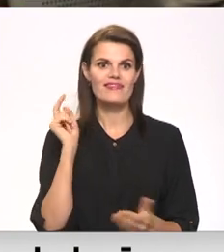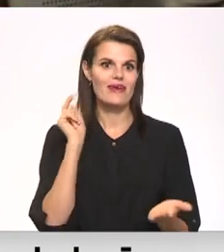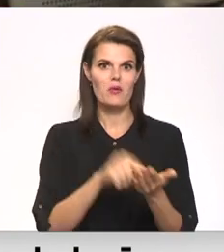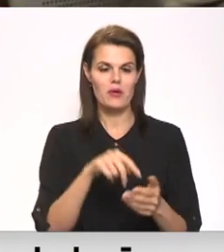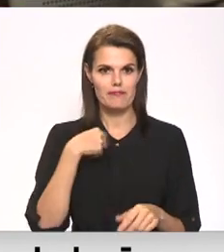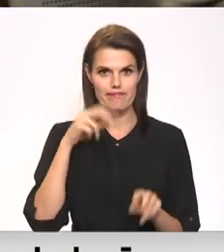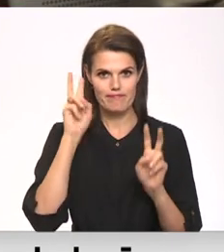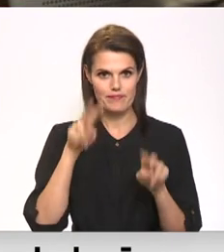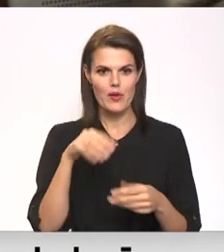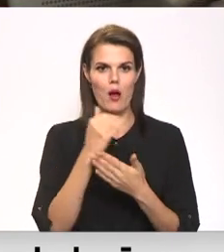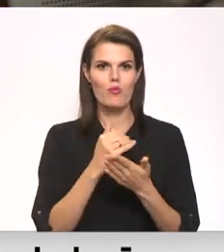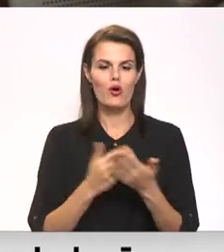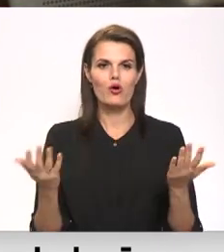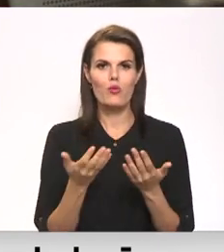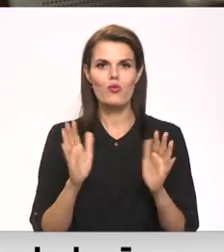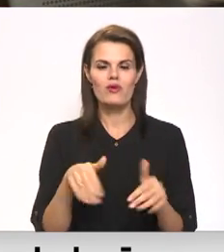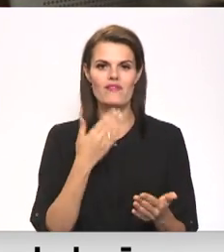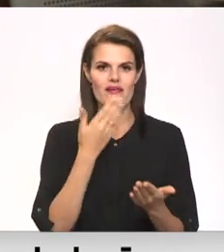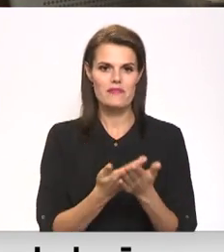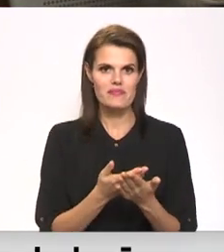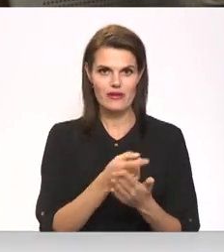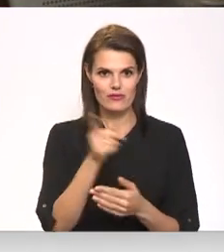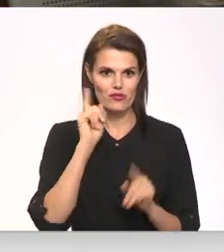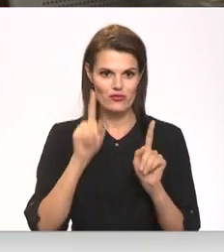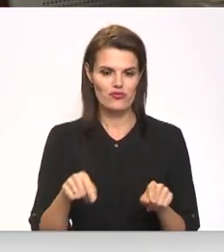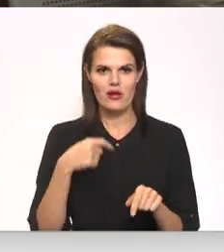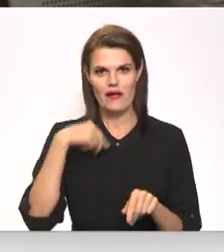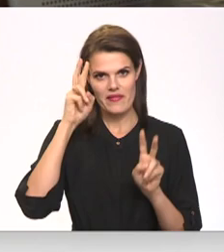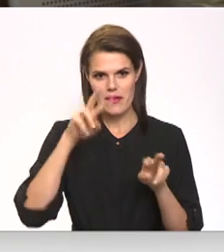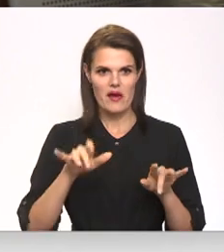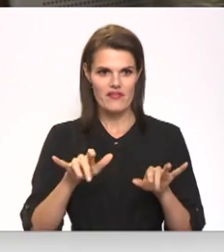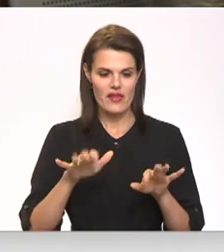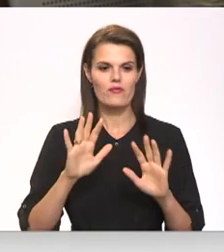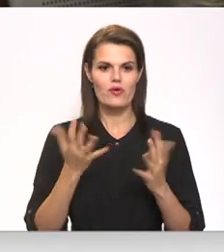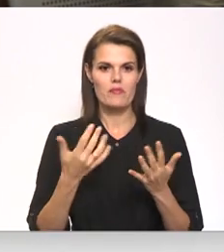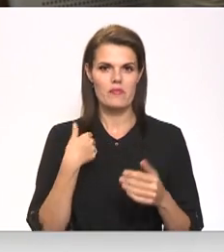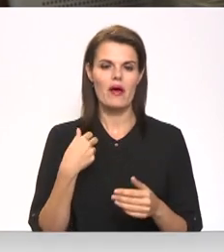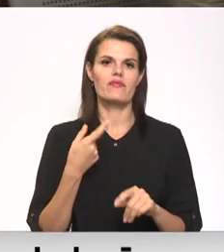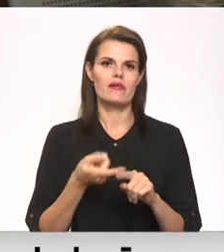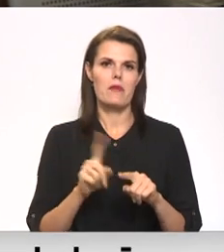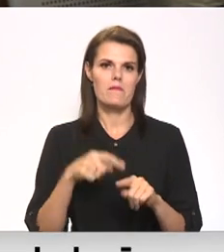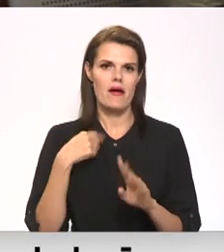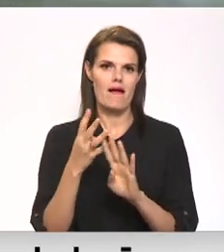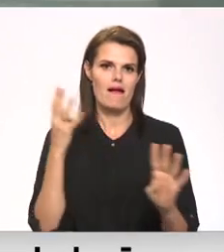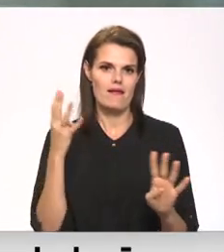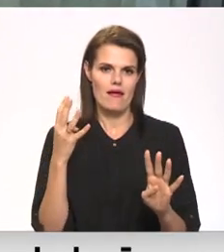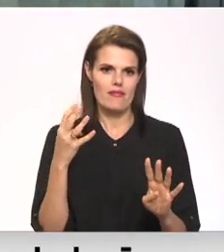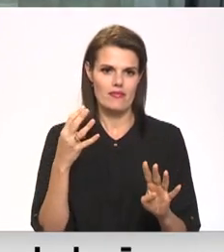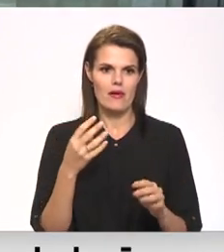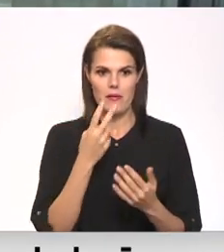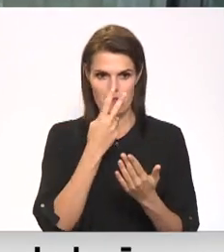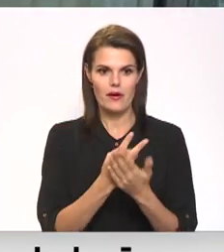Tā aplikācija, kur var pieteikties tā kā jau... Nu, es neprotu kompjuteru, es neprotu, bet es atnācu rindās tā. Man nav. Lūdzu,